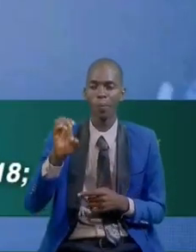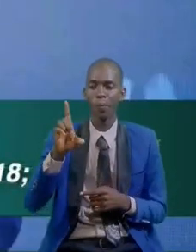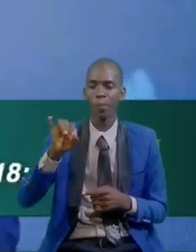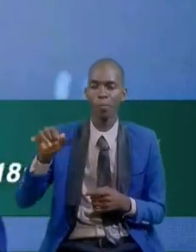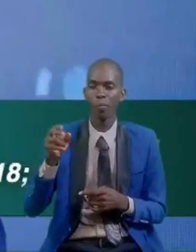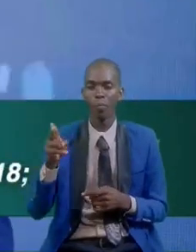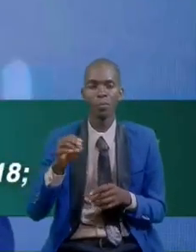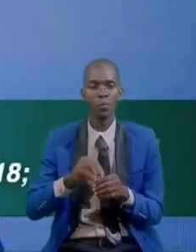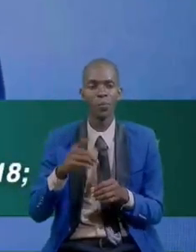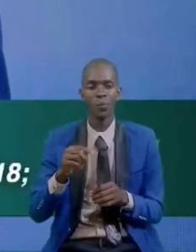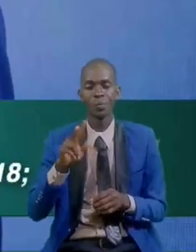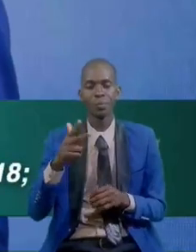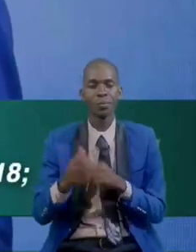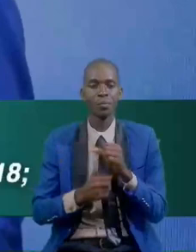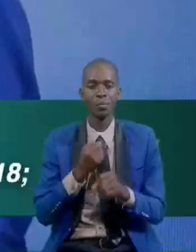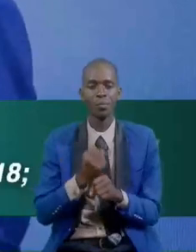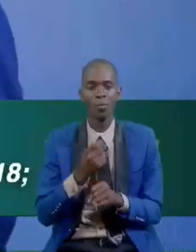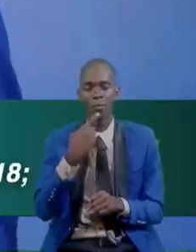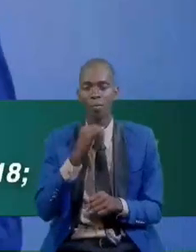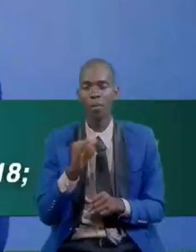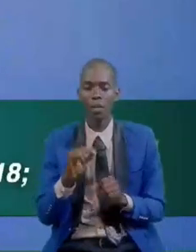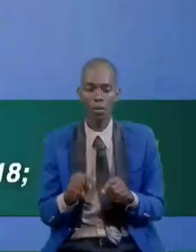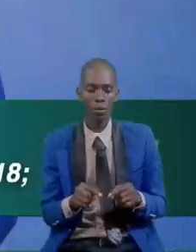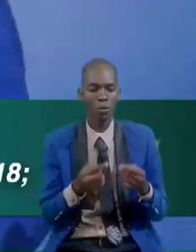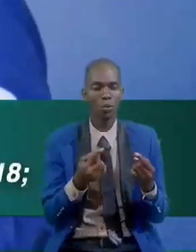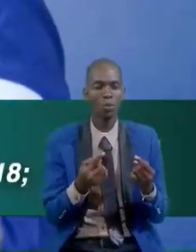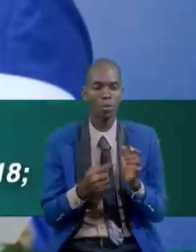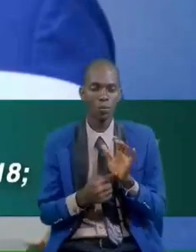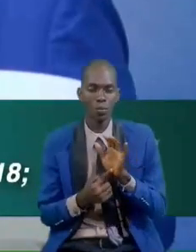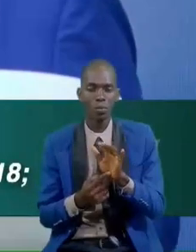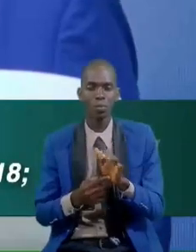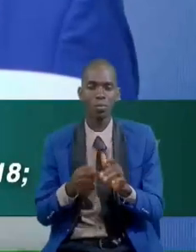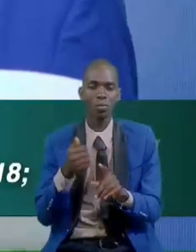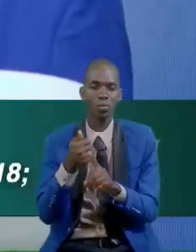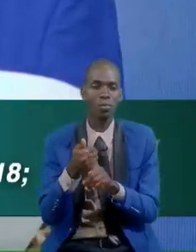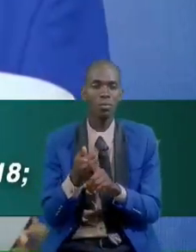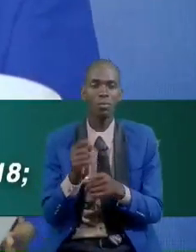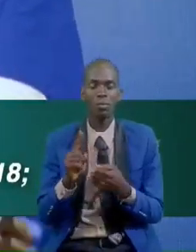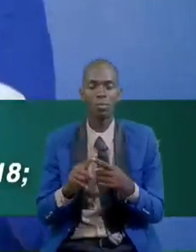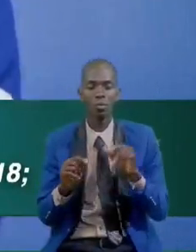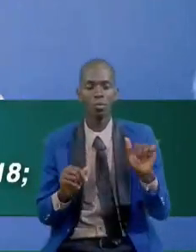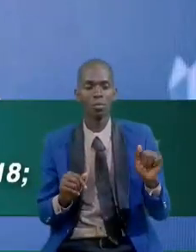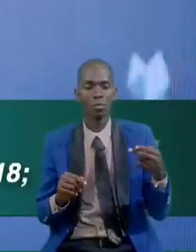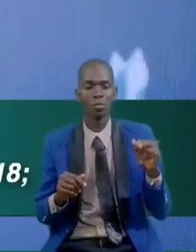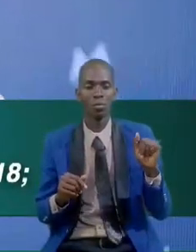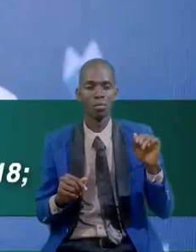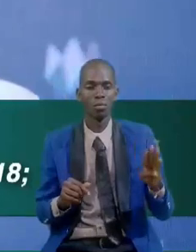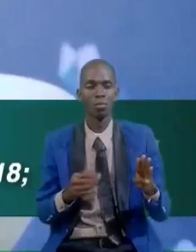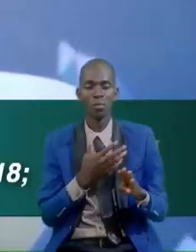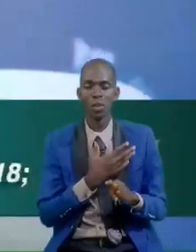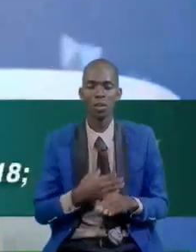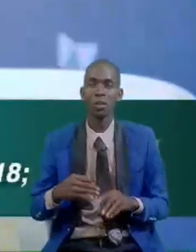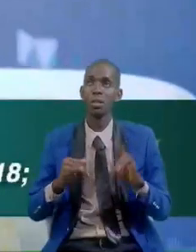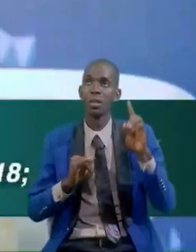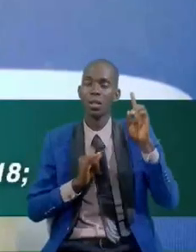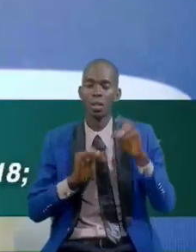fut ainsi adressée à Élie dans la troisième année. Va, présente-toi devant Achab, et je ferai tomber